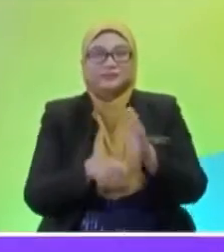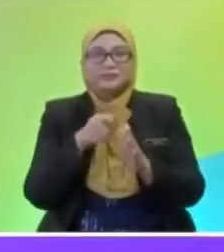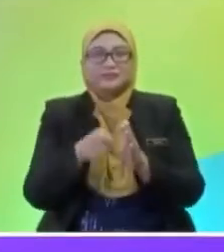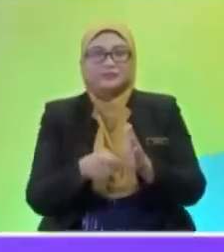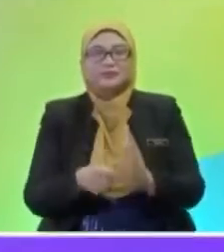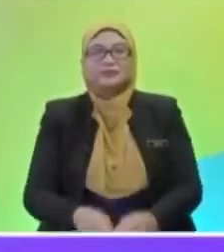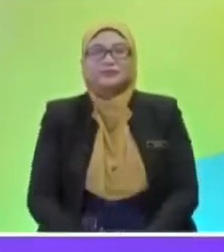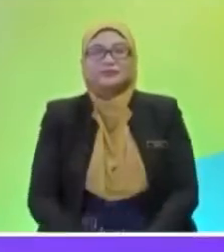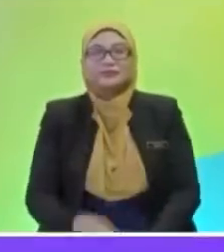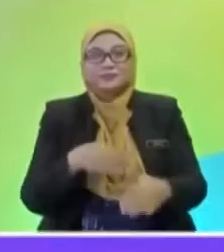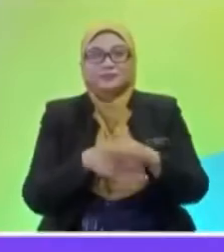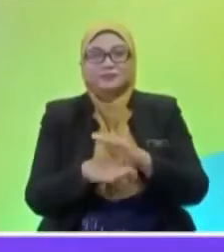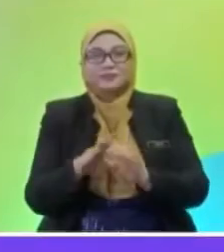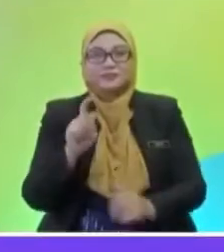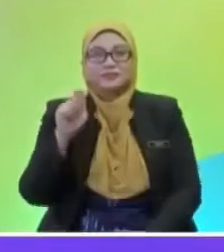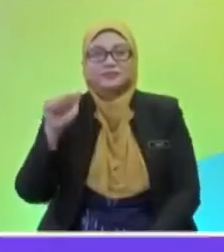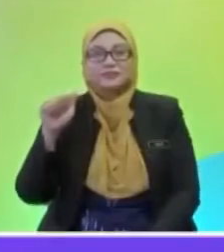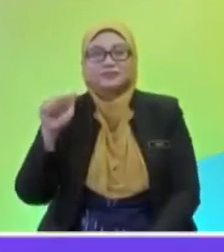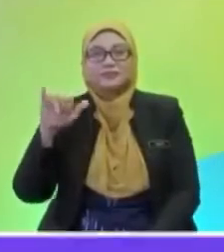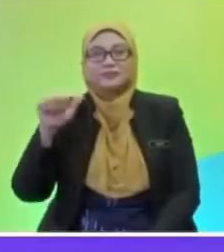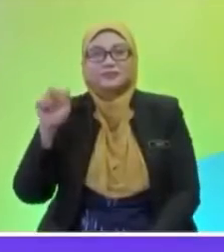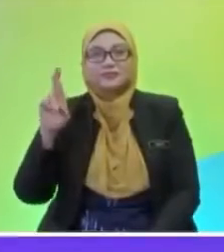Okey, kita masukkan tayar pula. Okey.